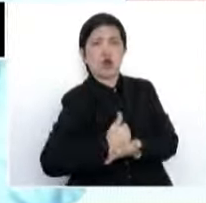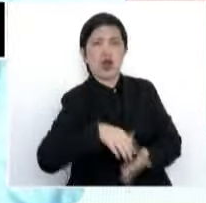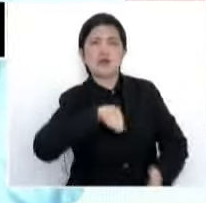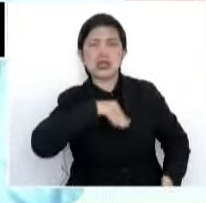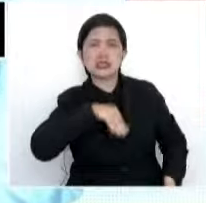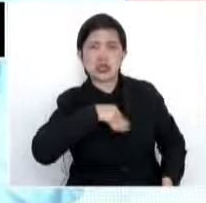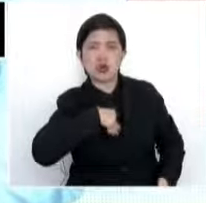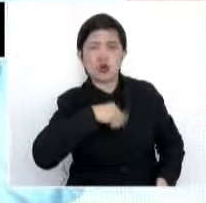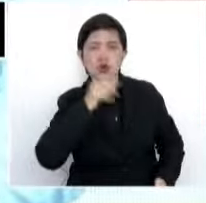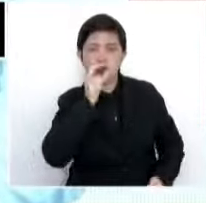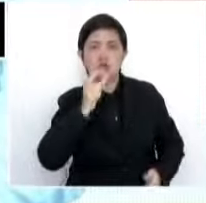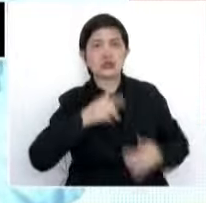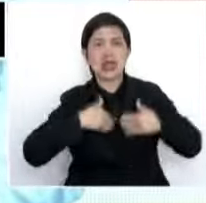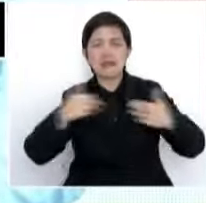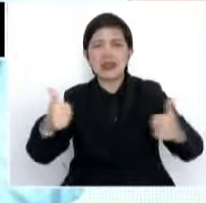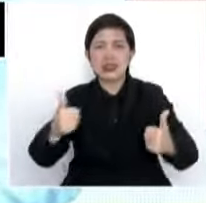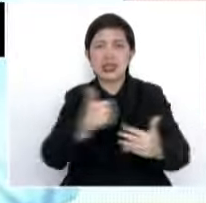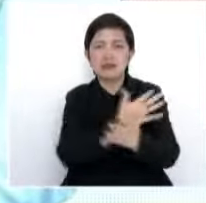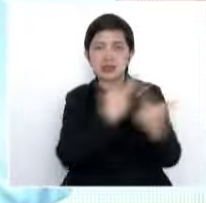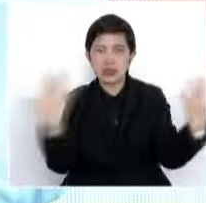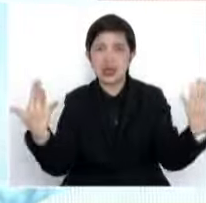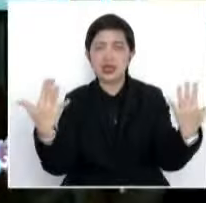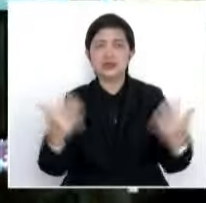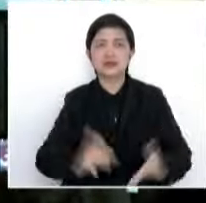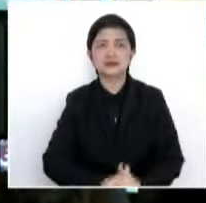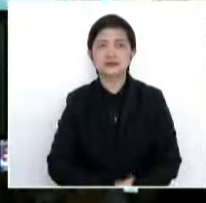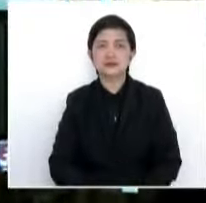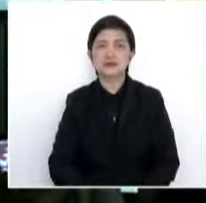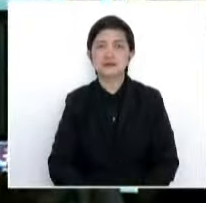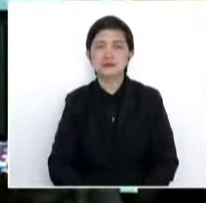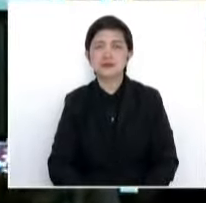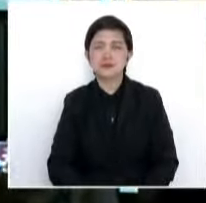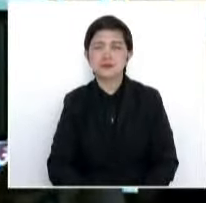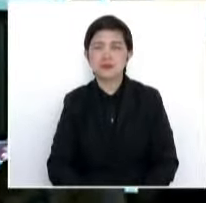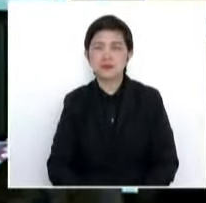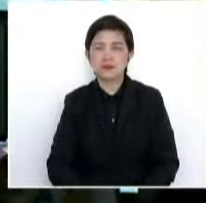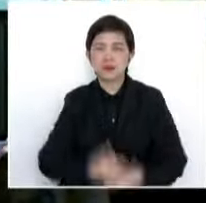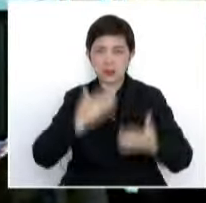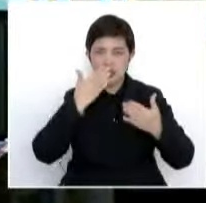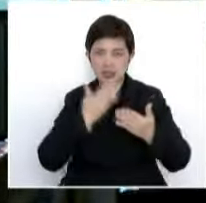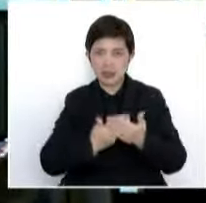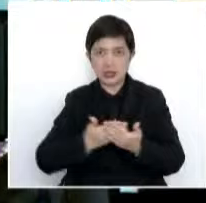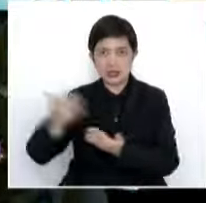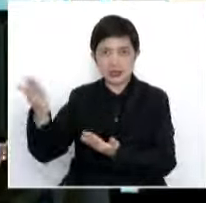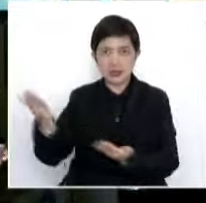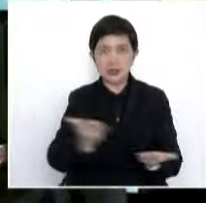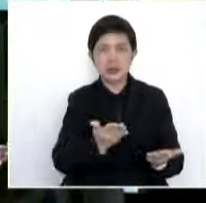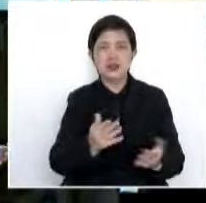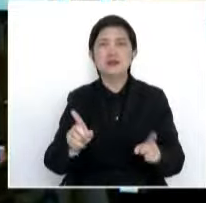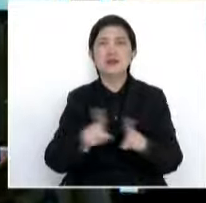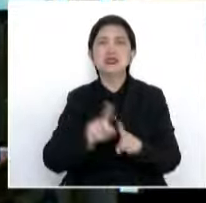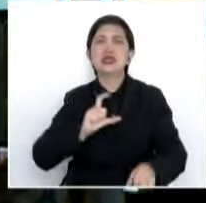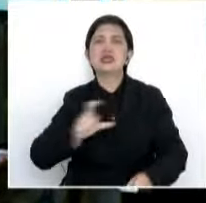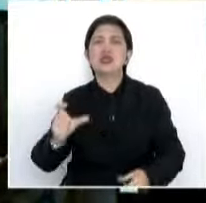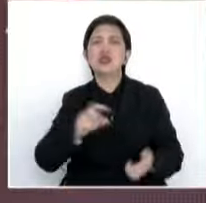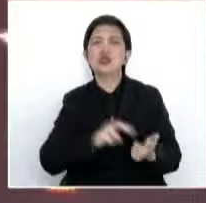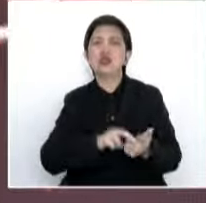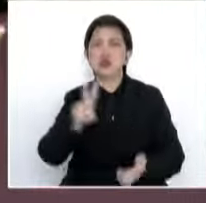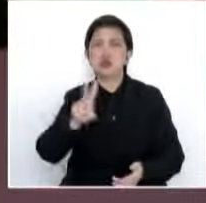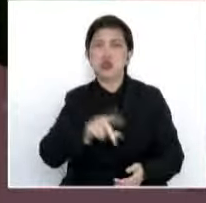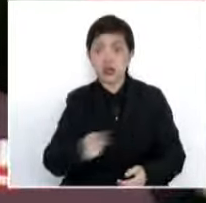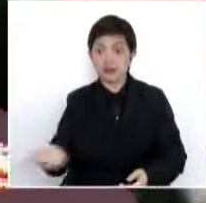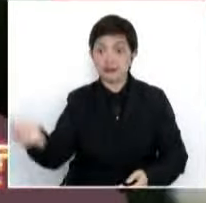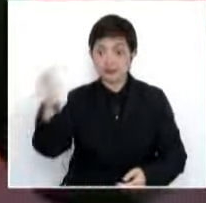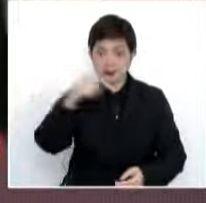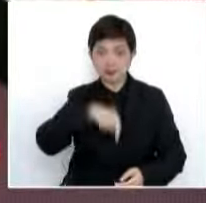Apun untuk menyelamatkan wakt habis waktunya habis Terima kasih kami persilakan Pasangan calon nomor urut du untuk kembali ke tempat